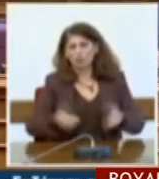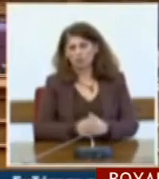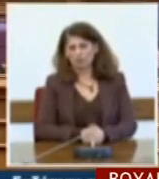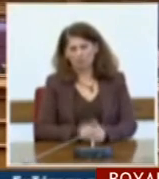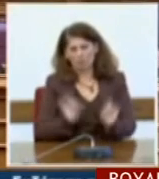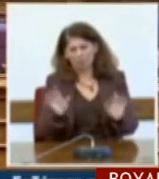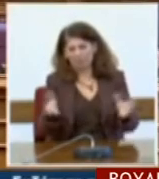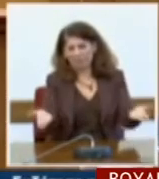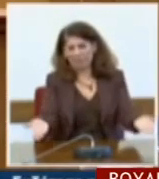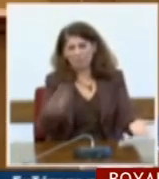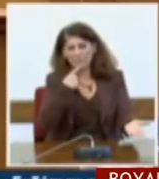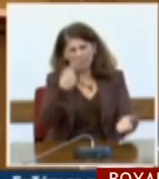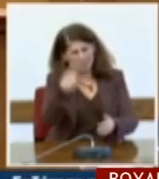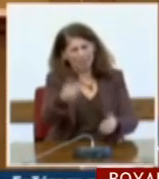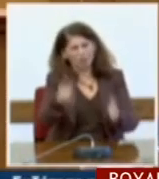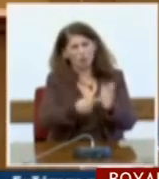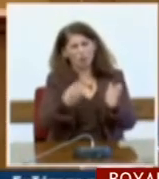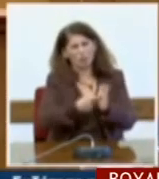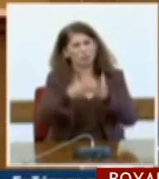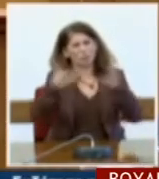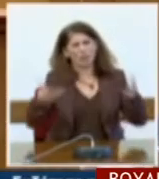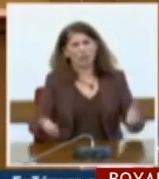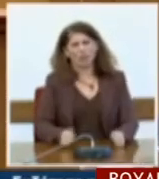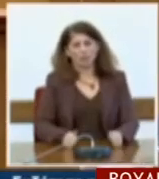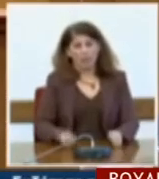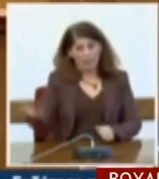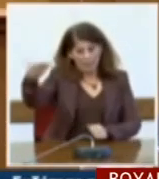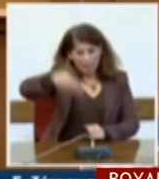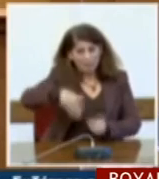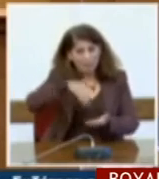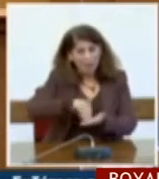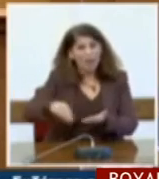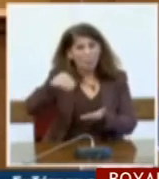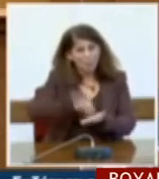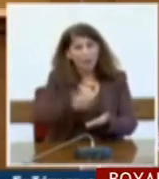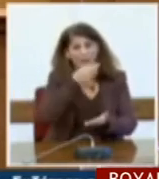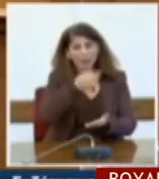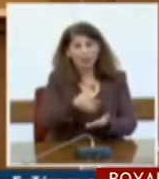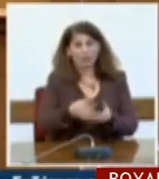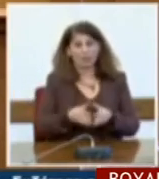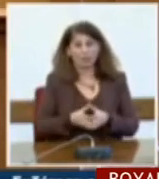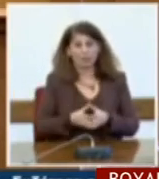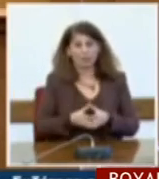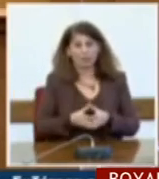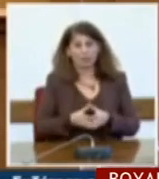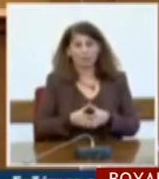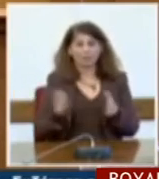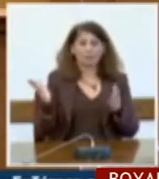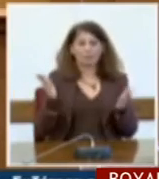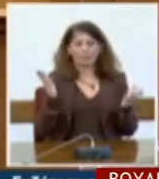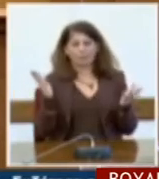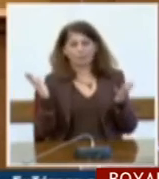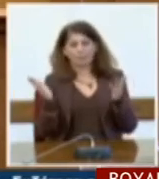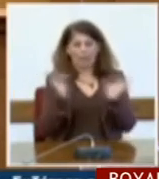Γιατί δεν είπατε 100. Και έρχεστε ξανά και ξανά και επαναλαμβάνετε δήθεν